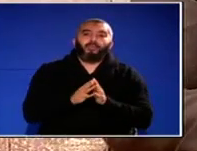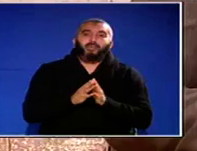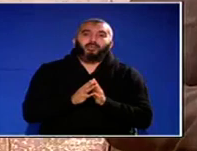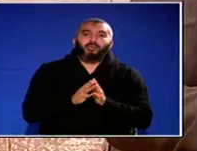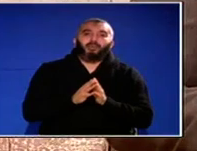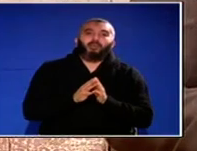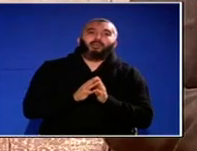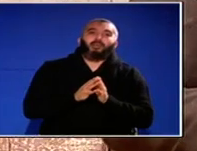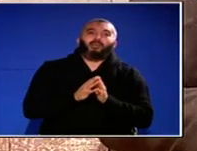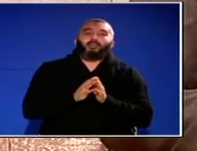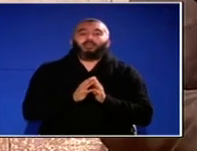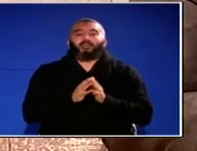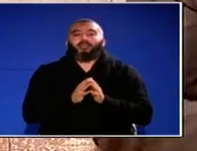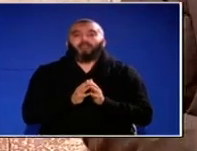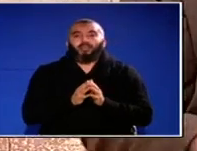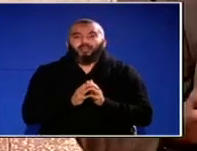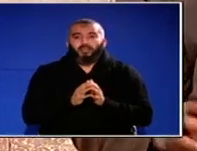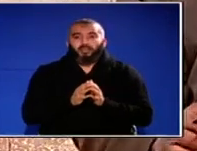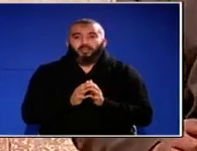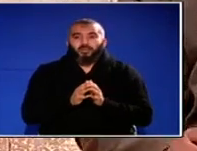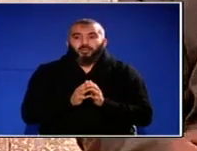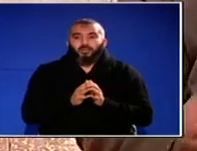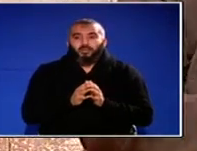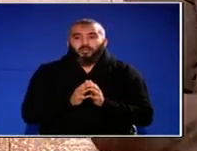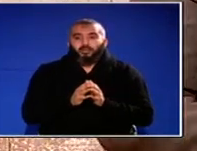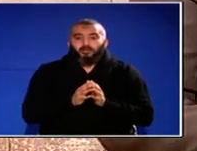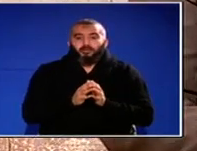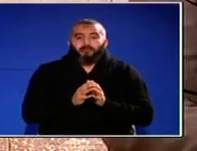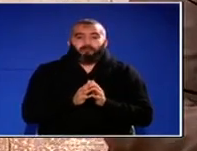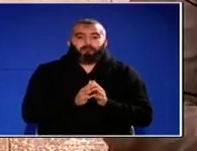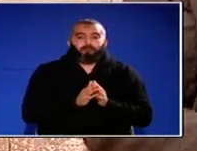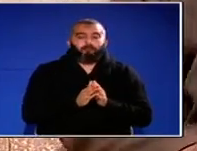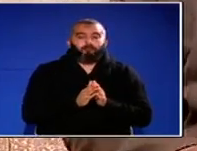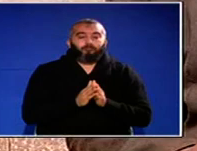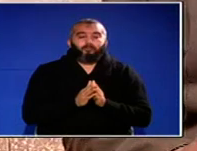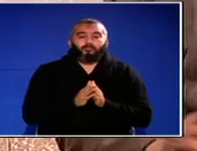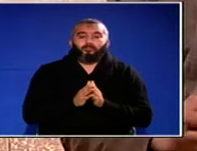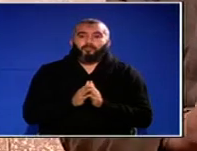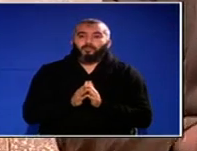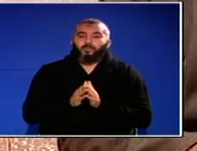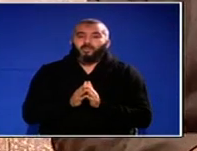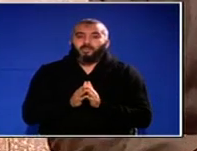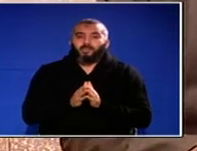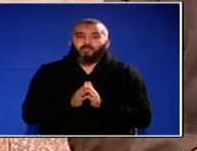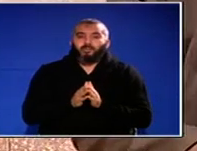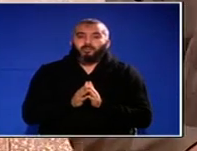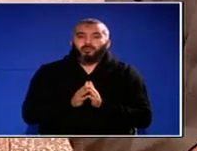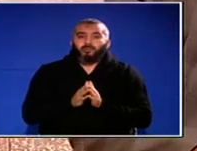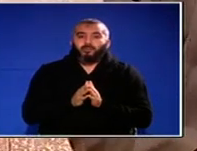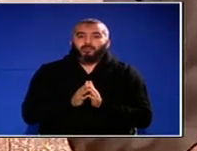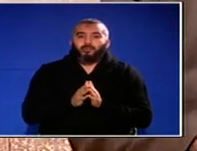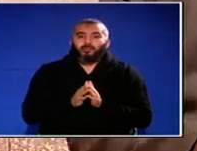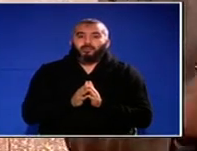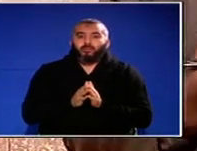نبداو الاجابه ما نستقبلوش المكالمات حتى نستكمل الاجابه ونمكن شيوخنا من التركيز مع الاجابات،